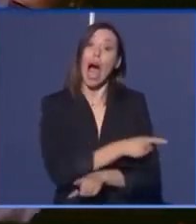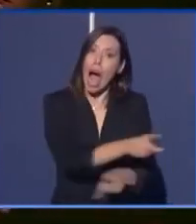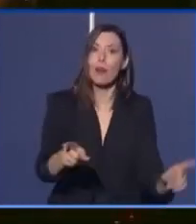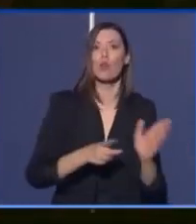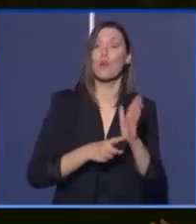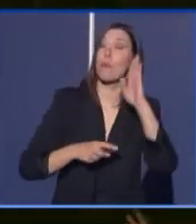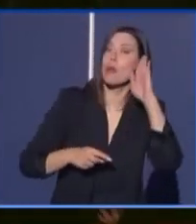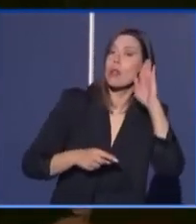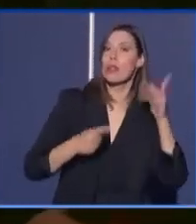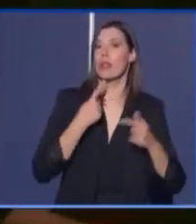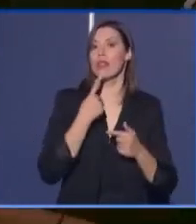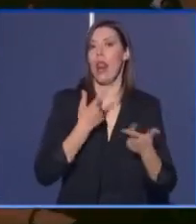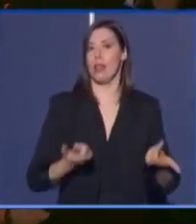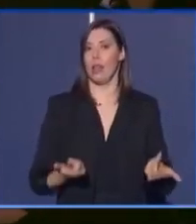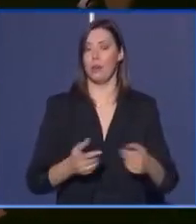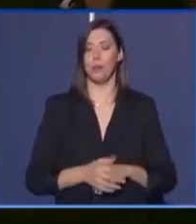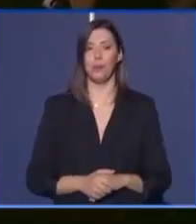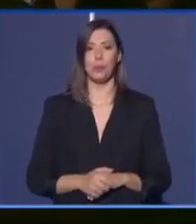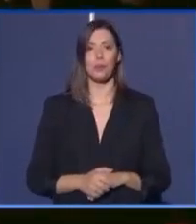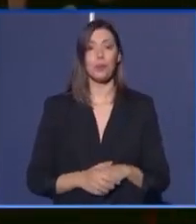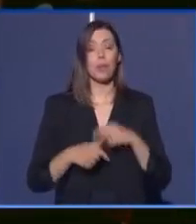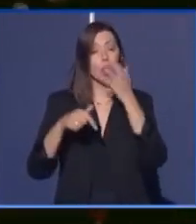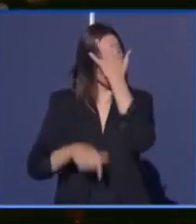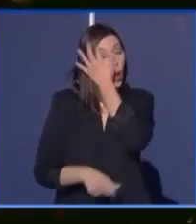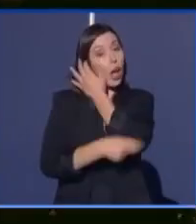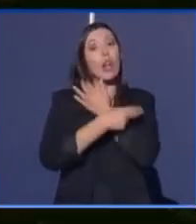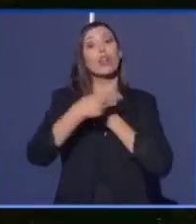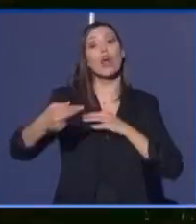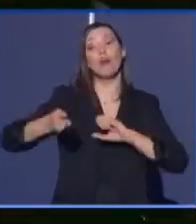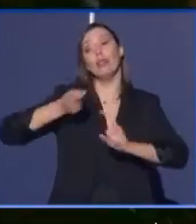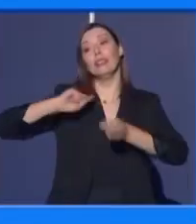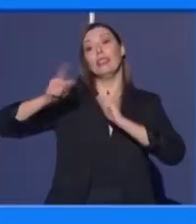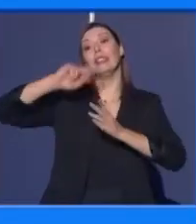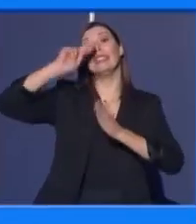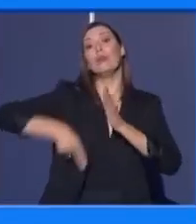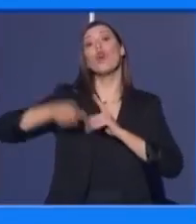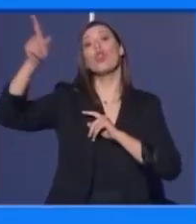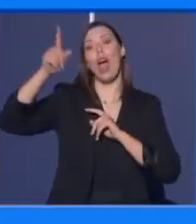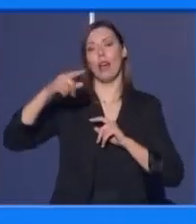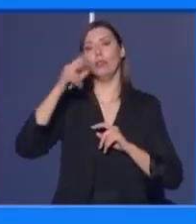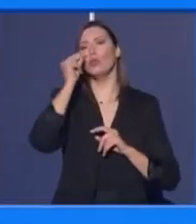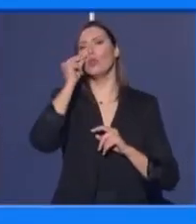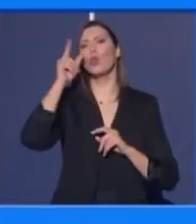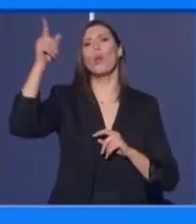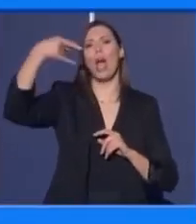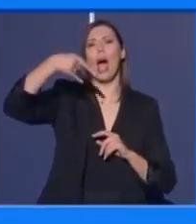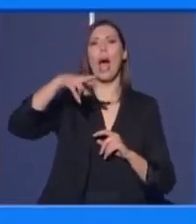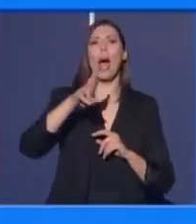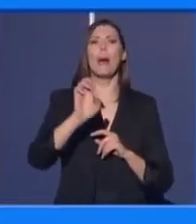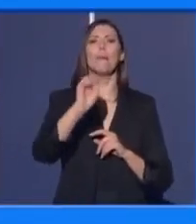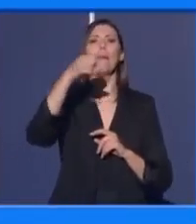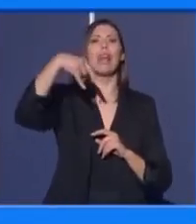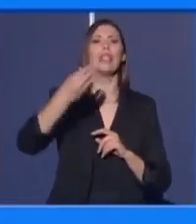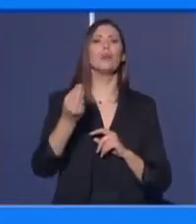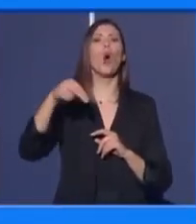Ας πάμε τώρα στη Συμφωνία των Πρεσπών. Φάνηκε πια πως είναι μια πολύ επιζήμια, μια